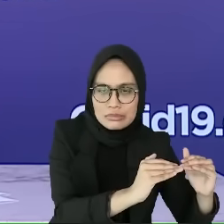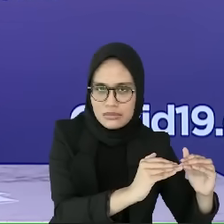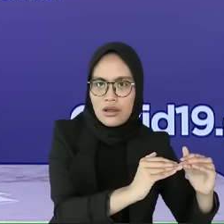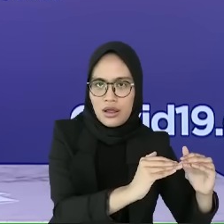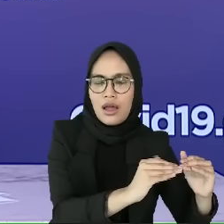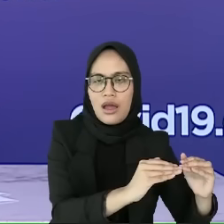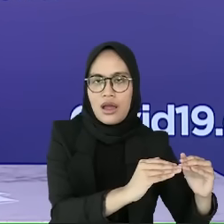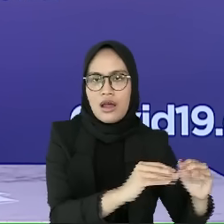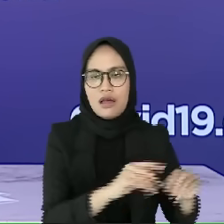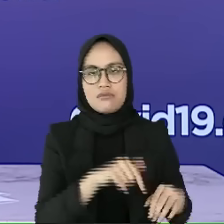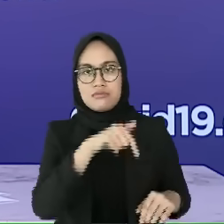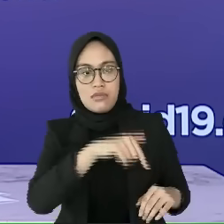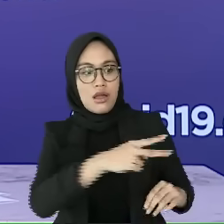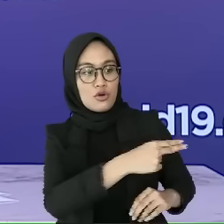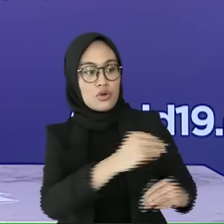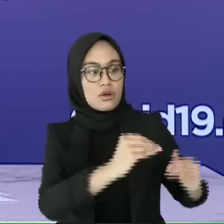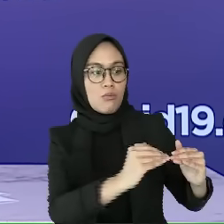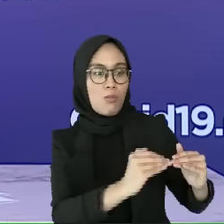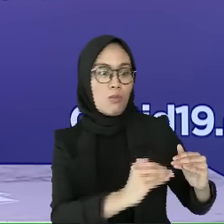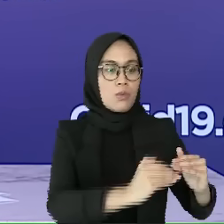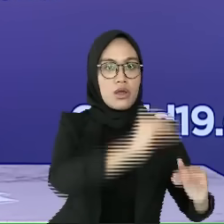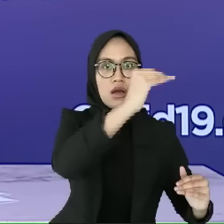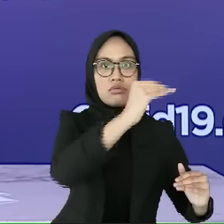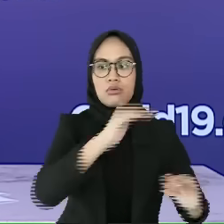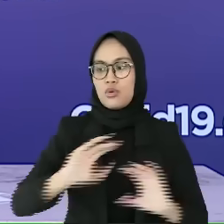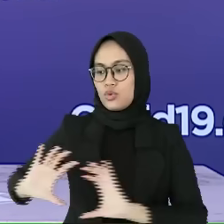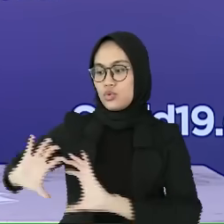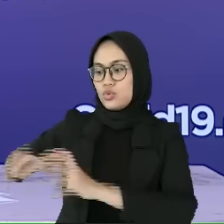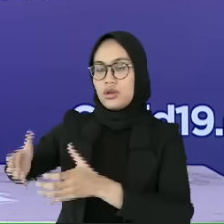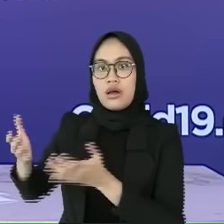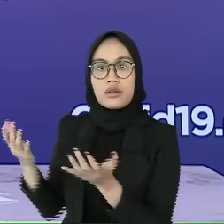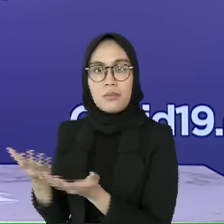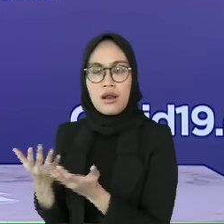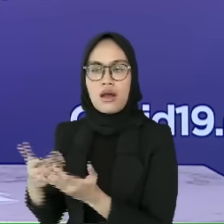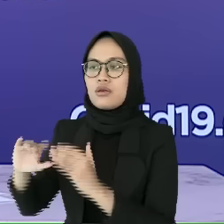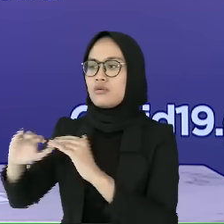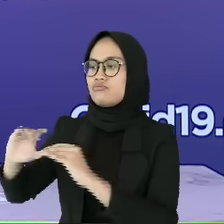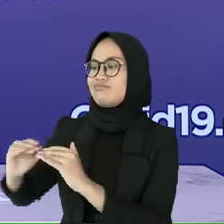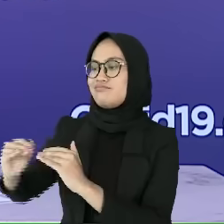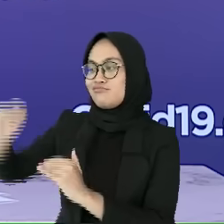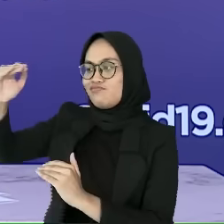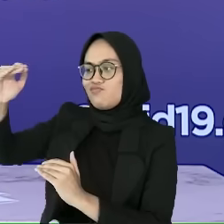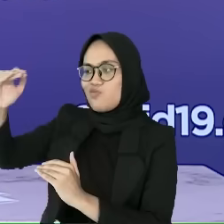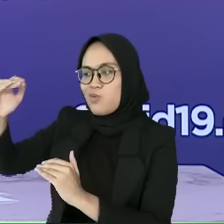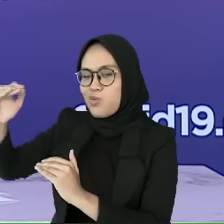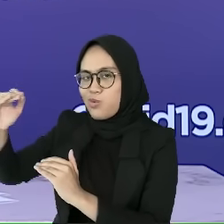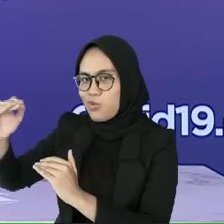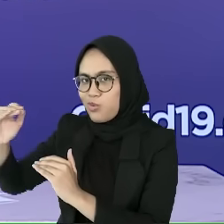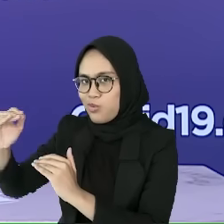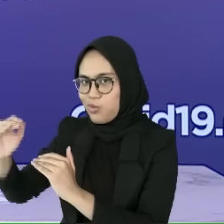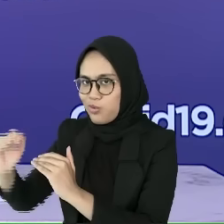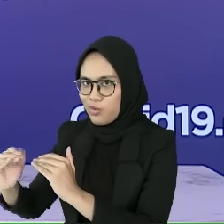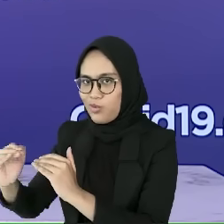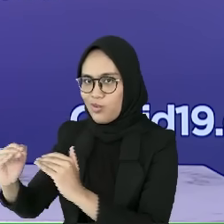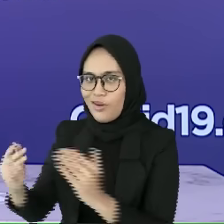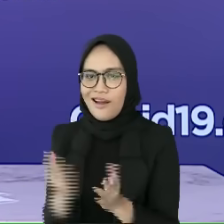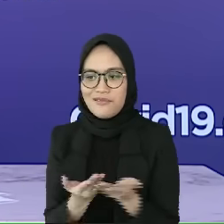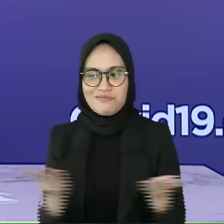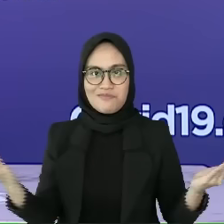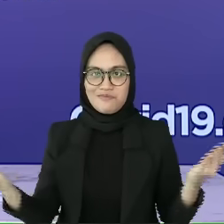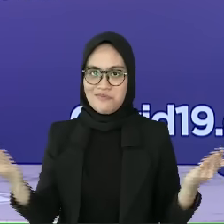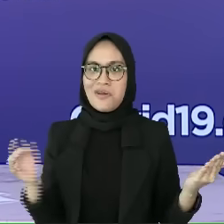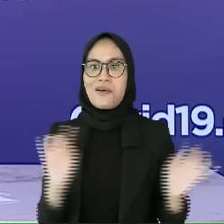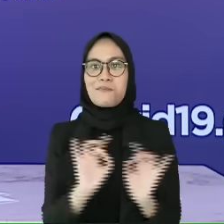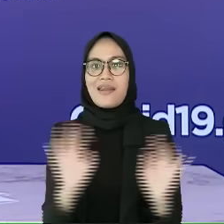kasusnya mulai meningkat, justru dunia sedang mengalami penurunan kasus sebelum akhirnya kembali meningkat dan